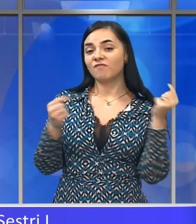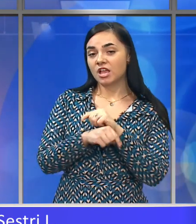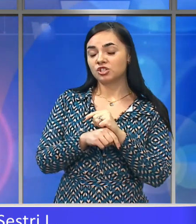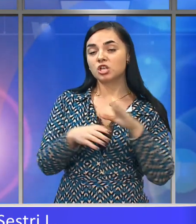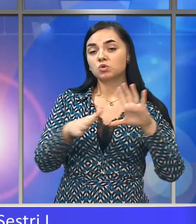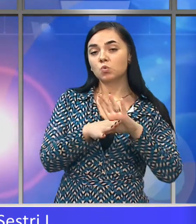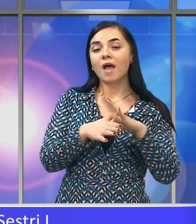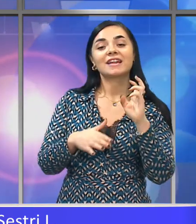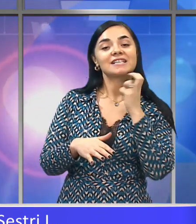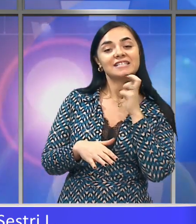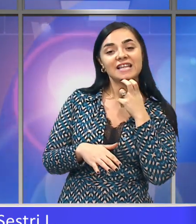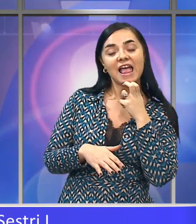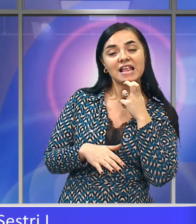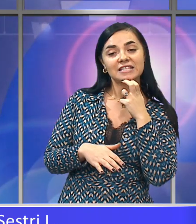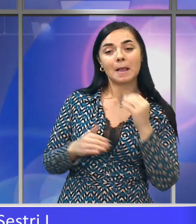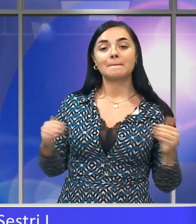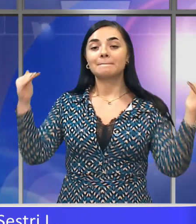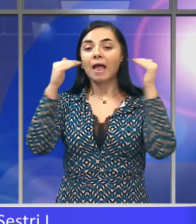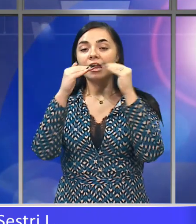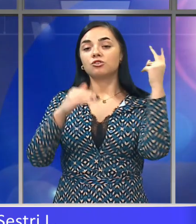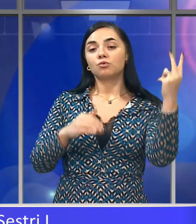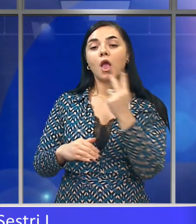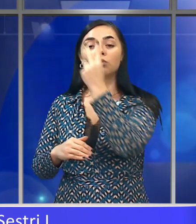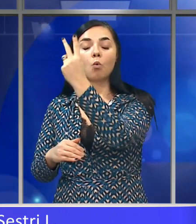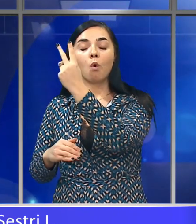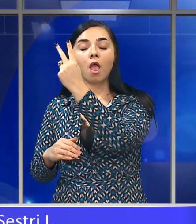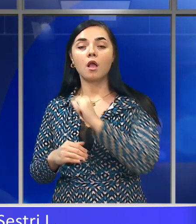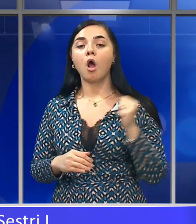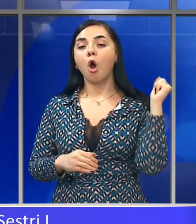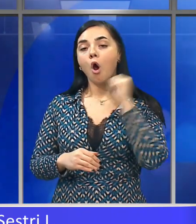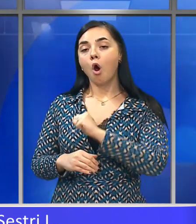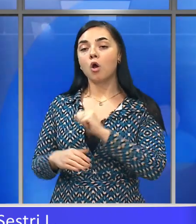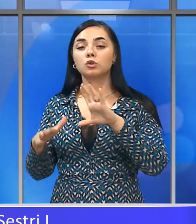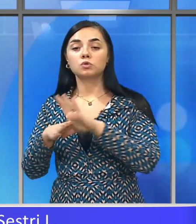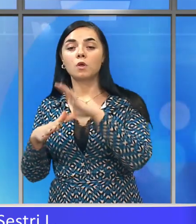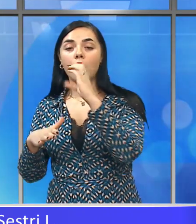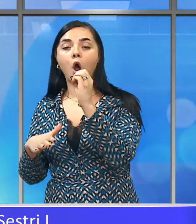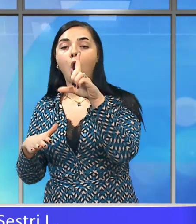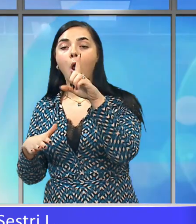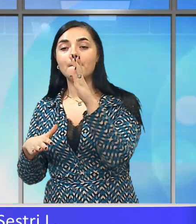Sestri Ha pareggiato 2-2 con l'olbia